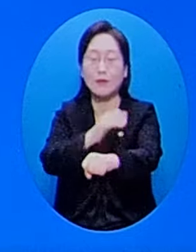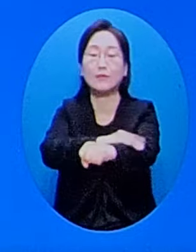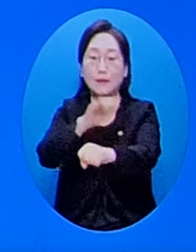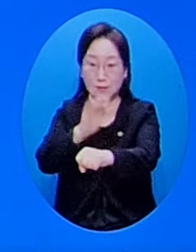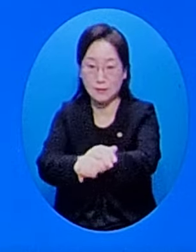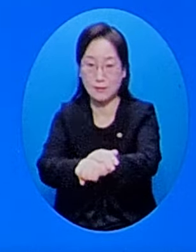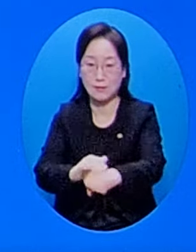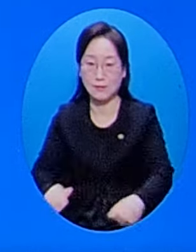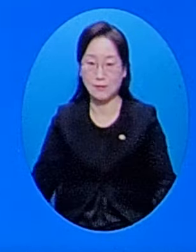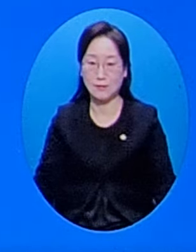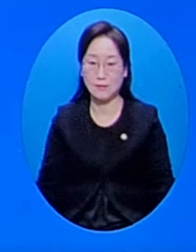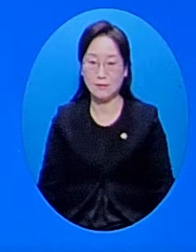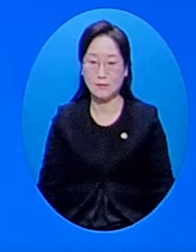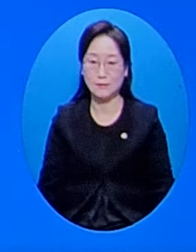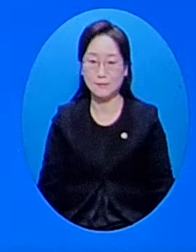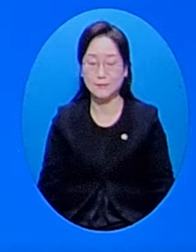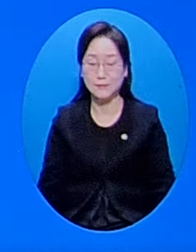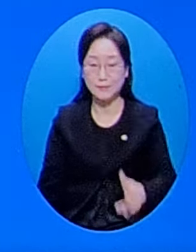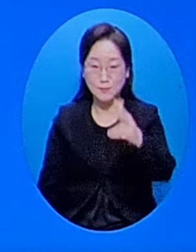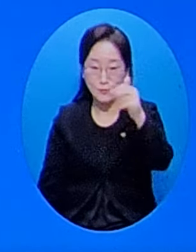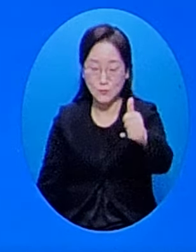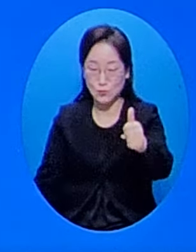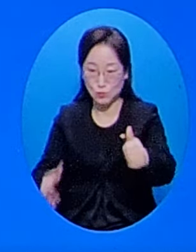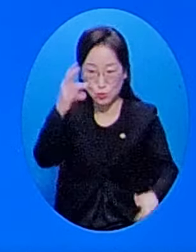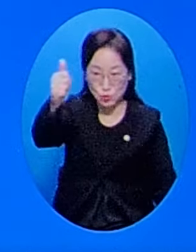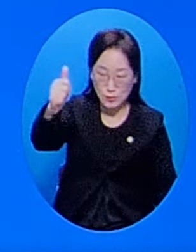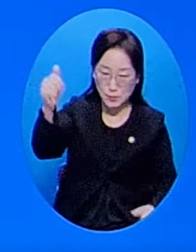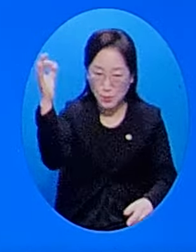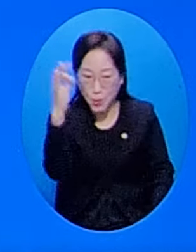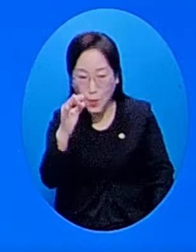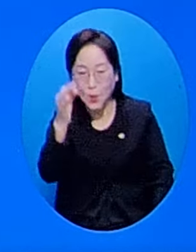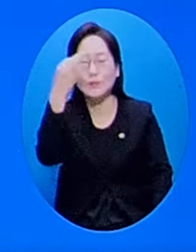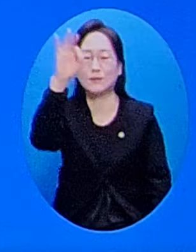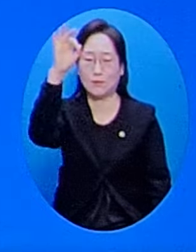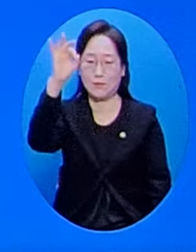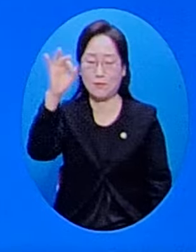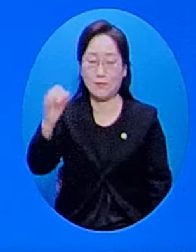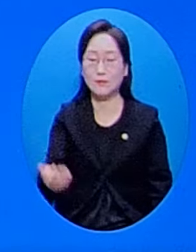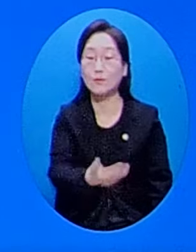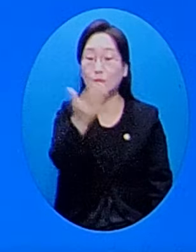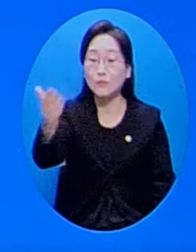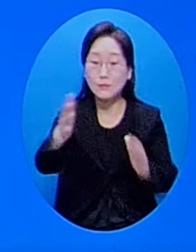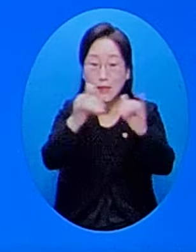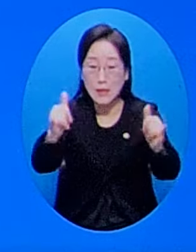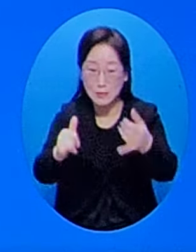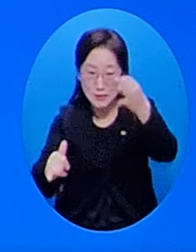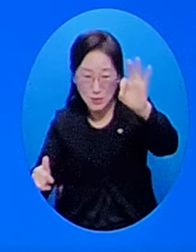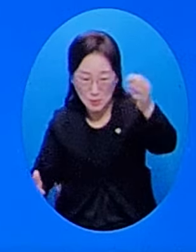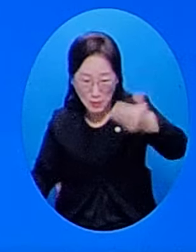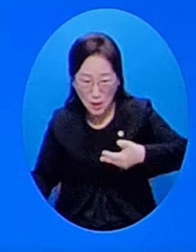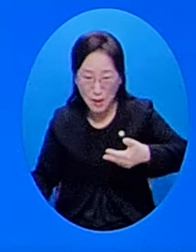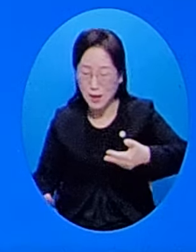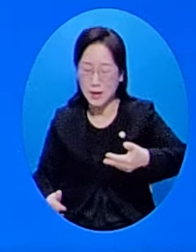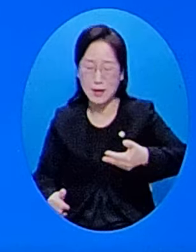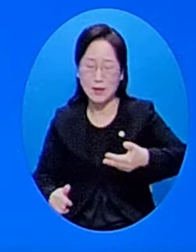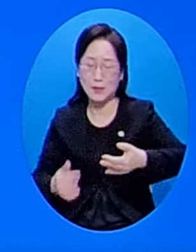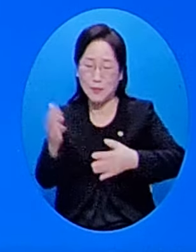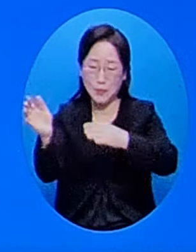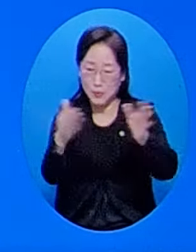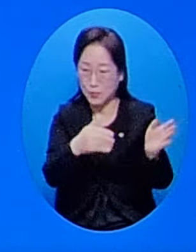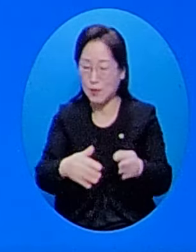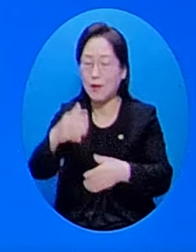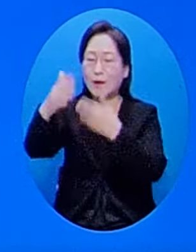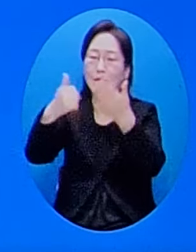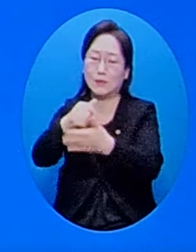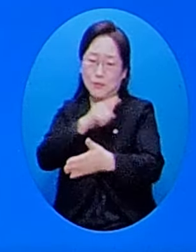잘했다. 주인에게 인정을 받았다고 하는 것입니다. 여러분, 사람에게 인정받는 것은 두 번째 문제입니다. 하나님께 인정받게 되기를 바랍니다.